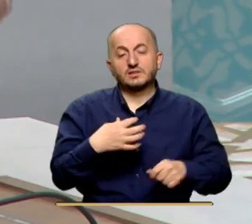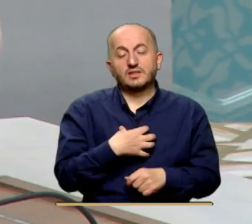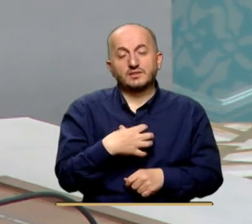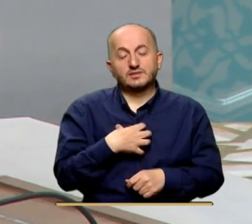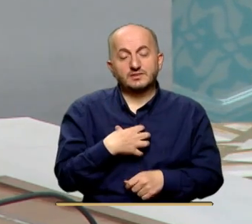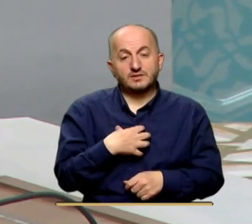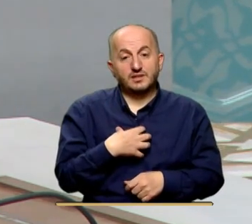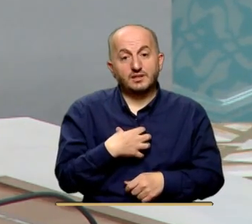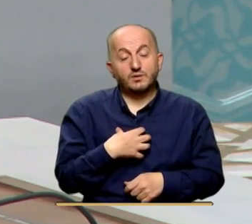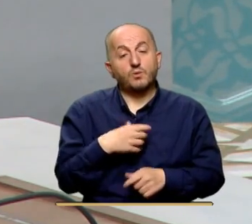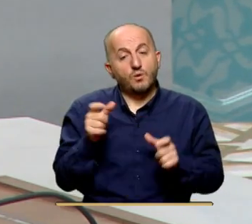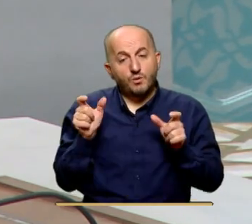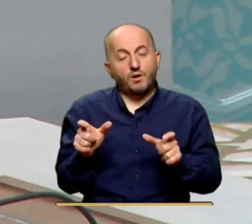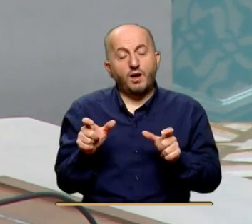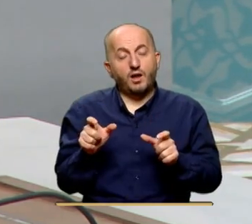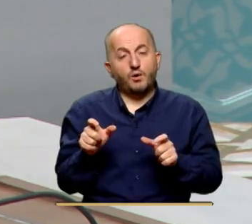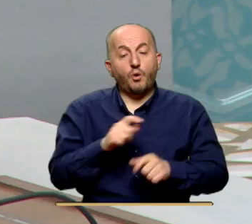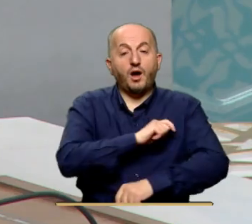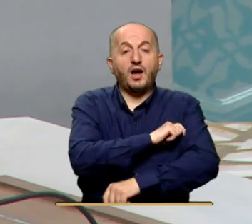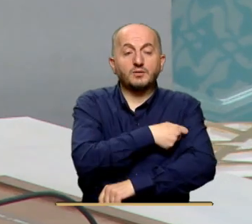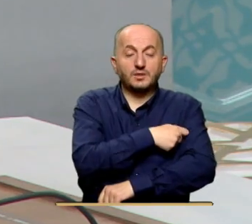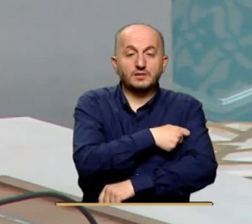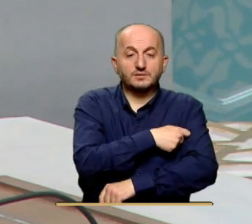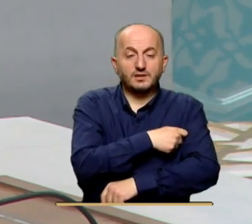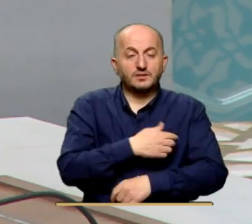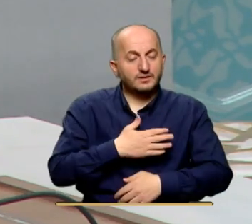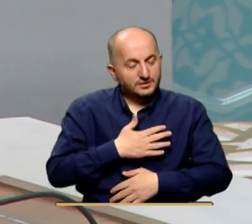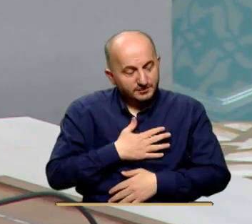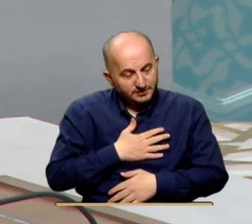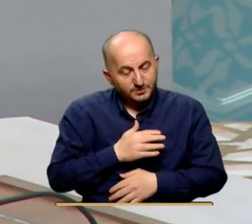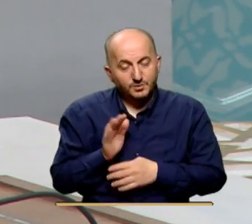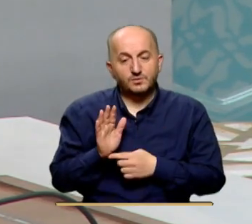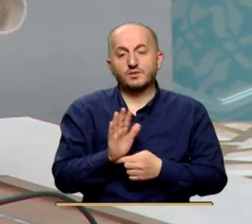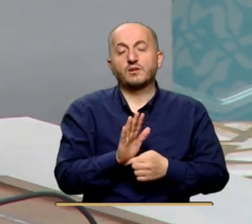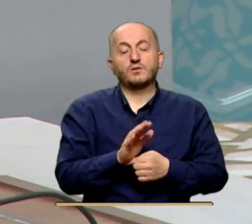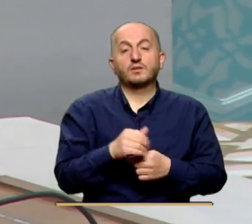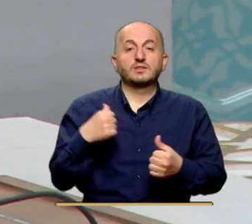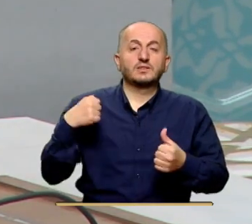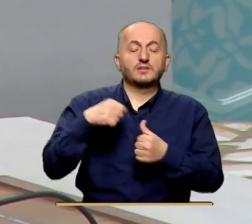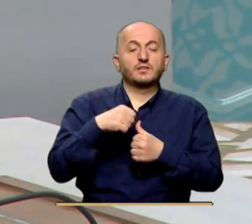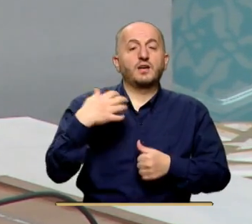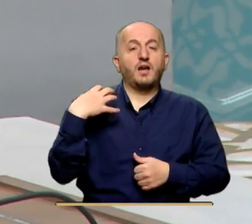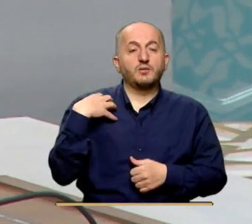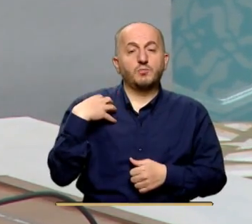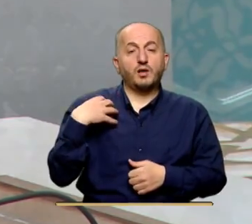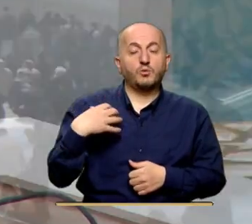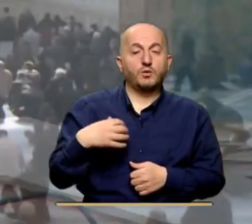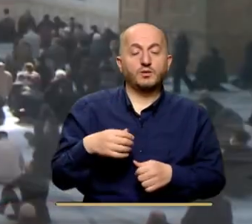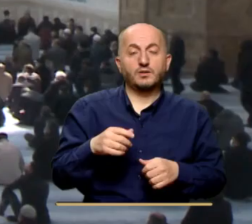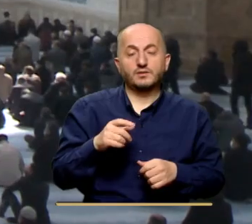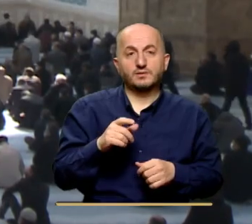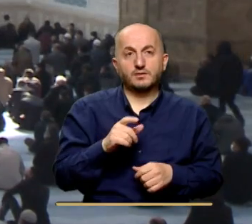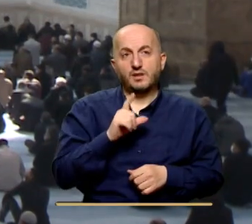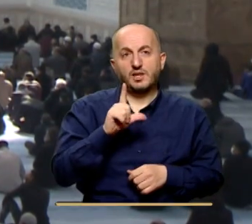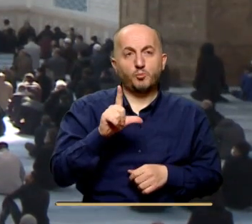kendisine sahip çıkan o Alman'a da kadir şinaslığını gösteriyor. Yine Alman kumandan Liman von